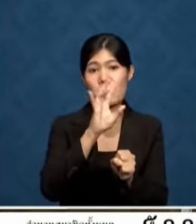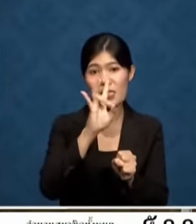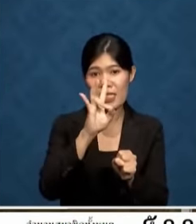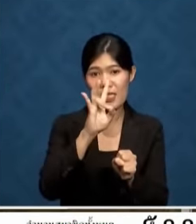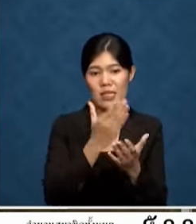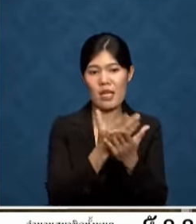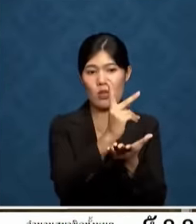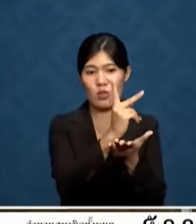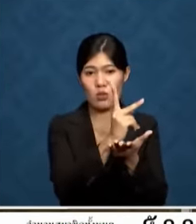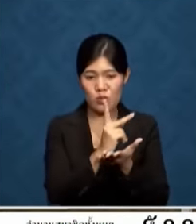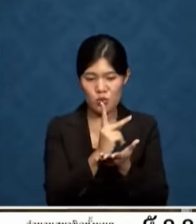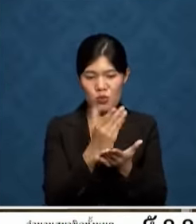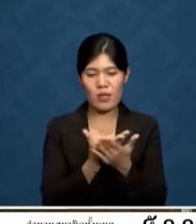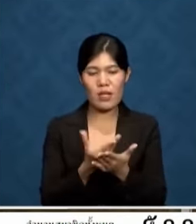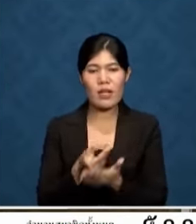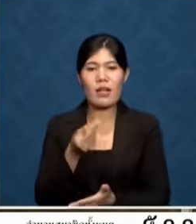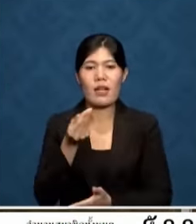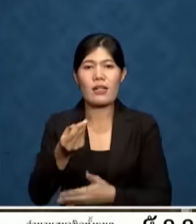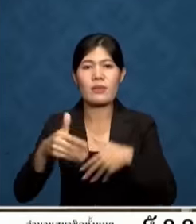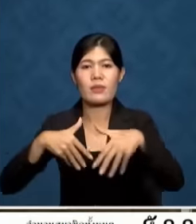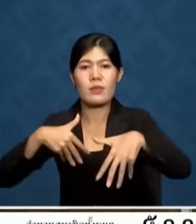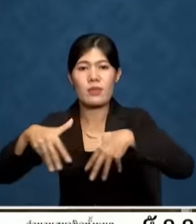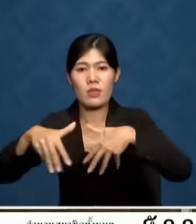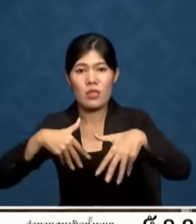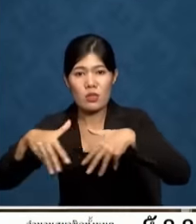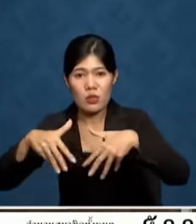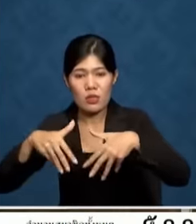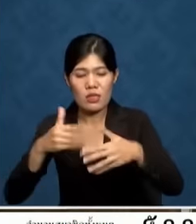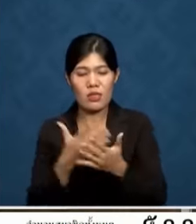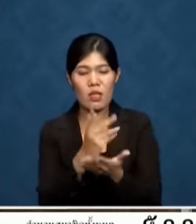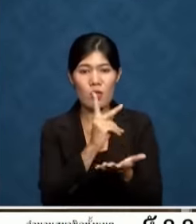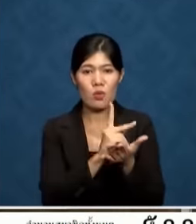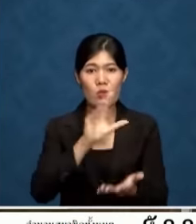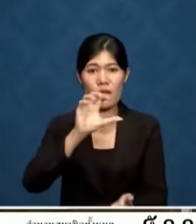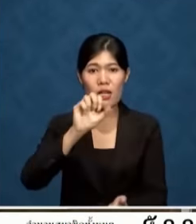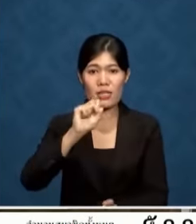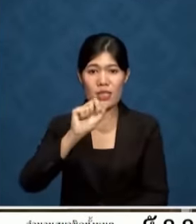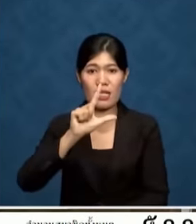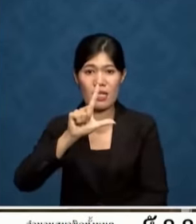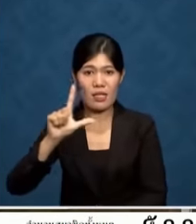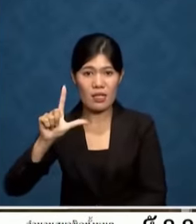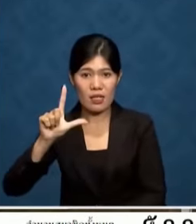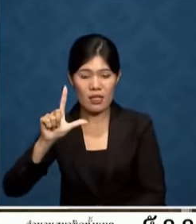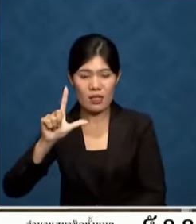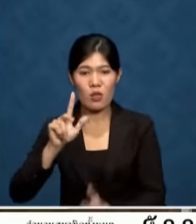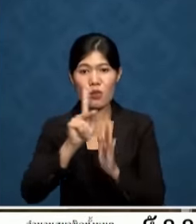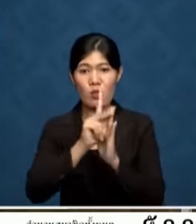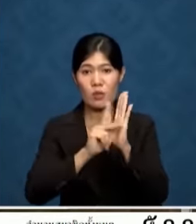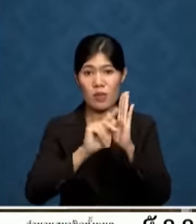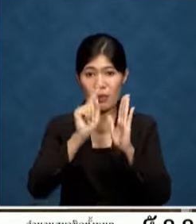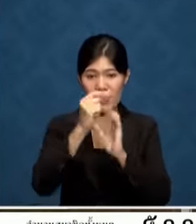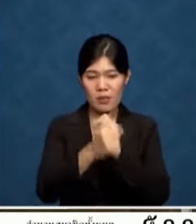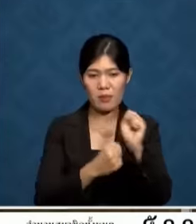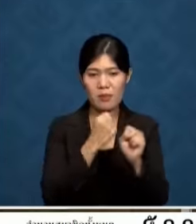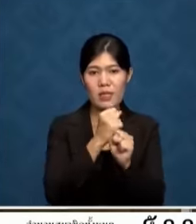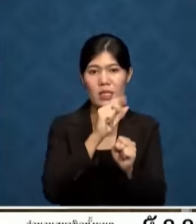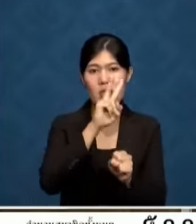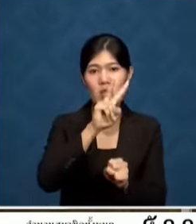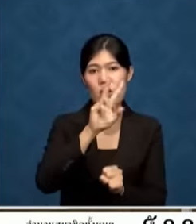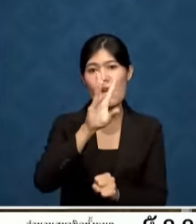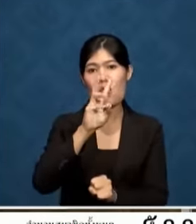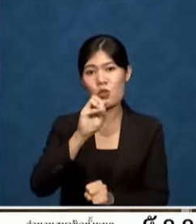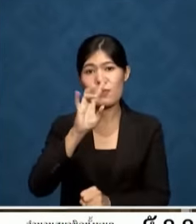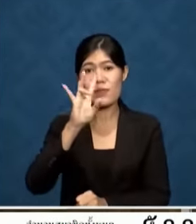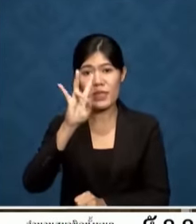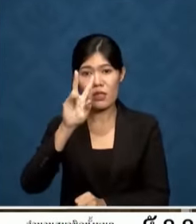กราบเปลี่ยนสุดท้ายกู้มาแจก 500,000ล้านต้องออกกฎหมายงบ 67 1ฉบับงบ 68 1ฉบับ